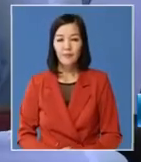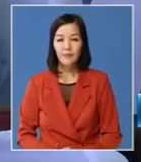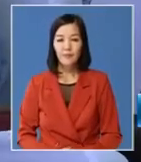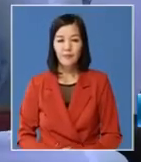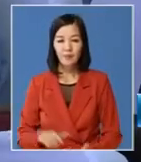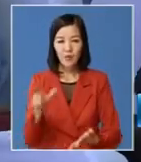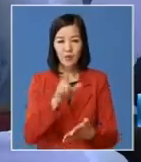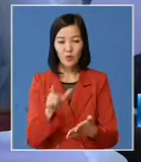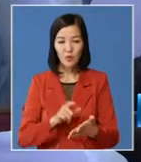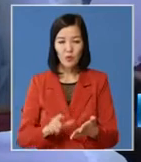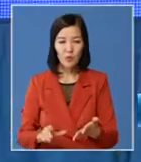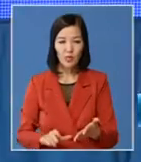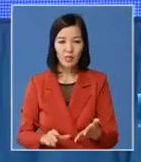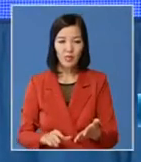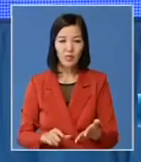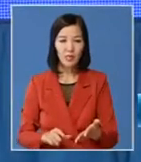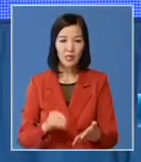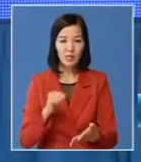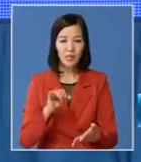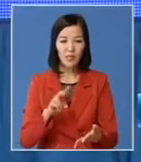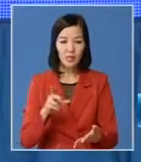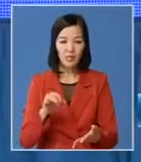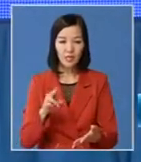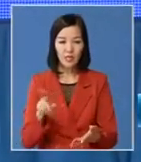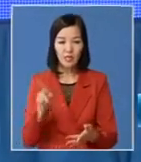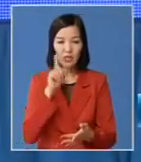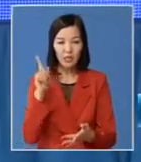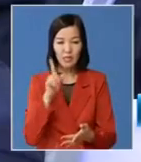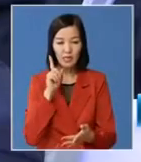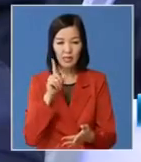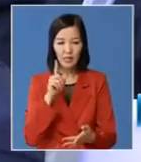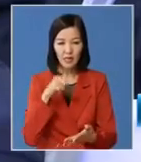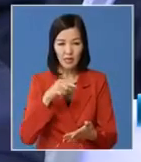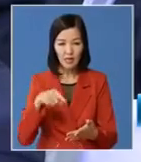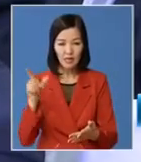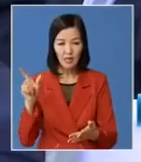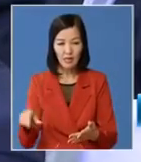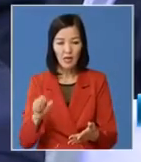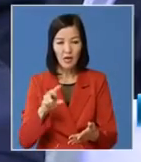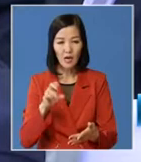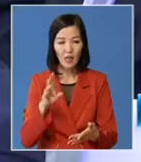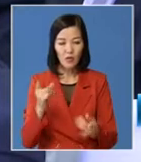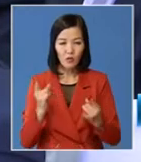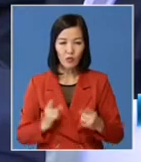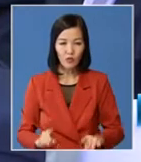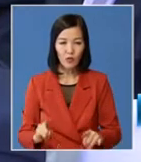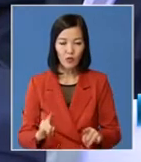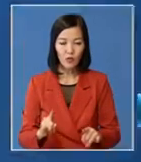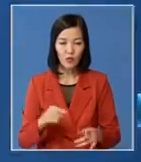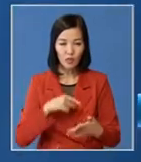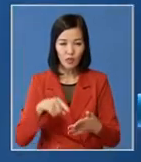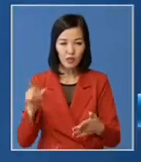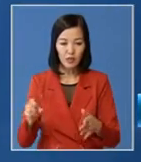Өлең өлкесіне өзгеше мақаммен келген Жангелді жастардың арасында шоқтығы биік ақындардың бірі. Алакөл ауданында дүниеге келген өнересі